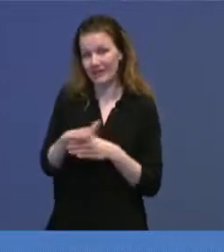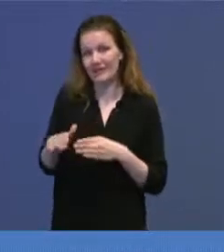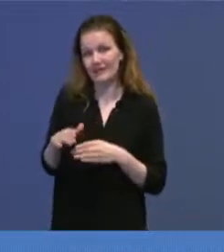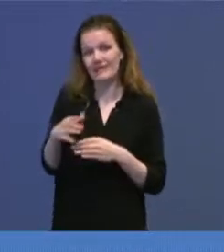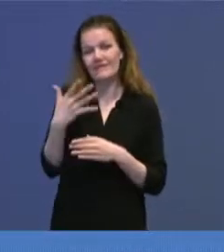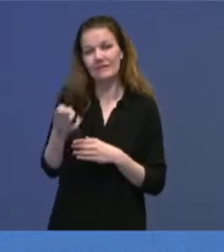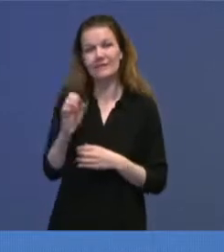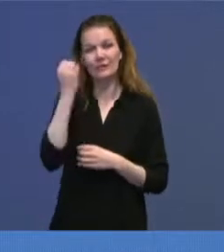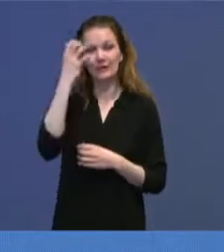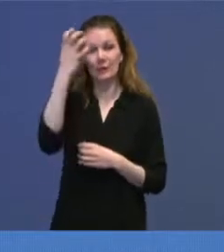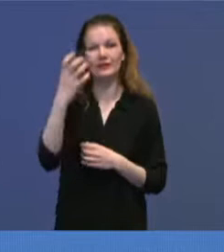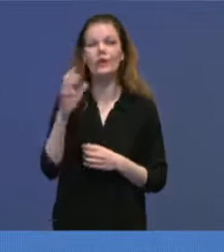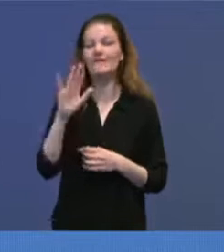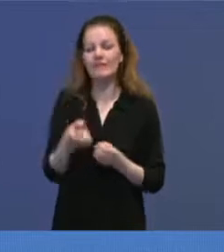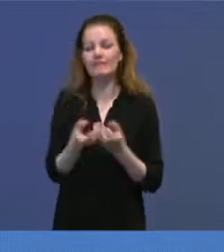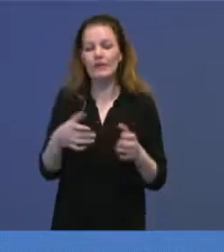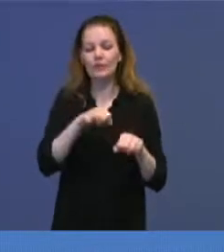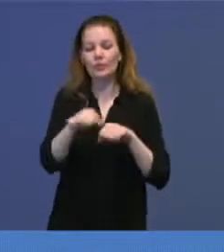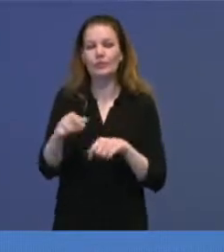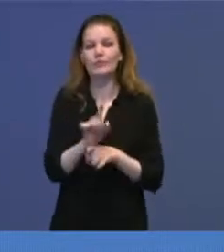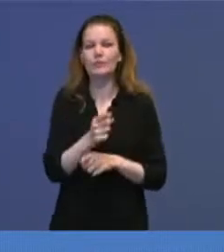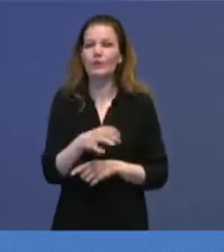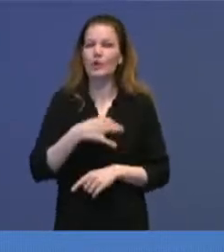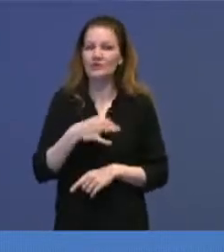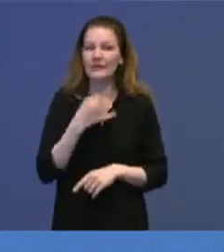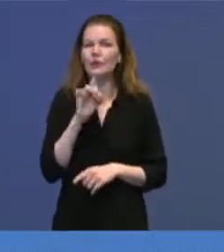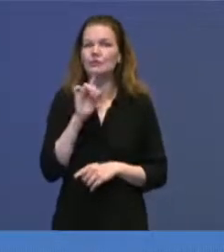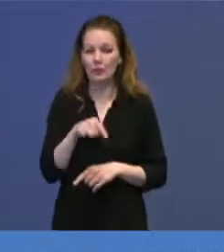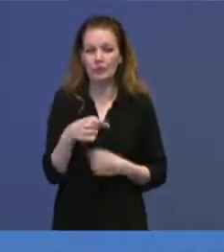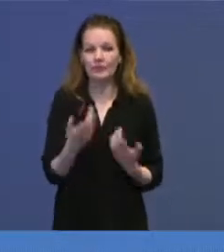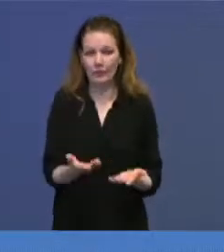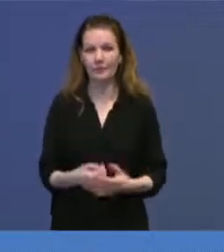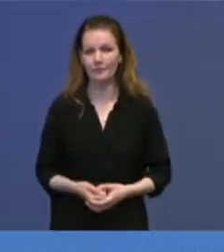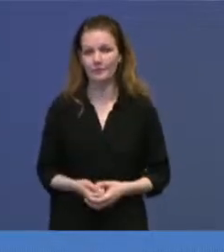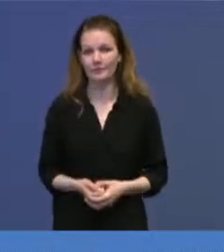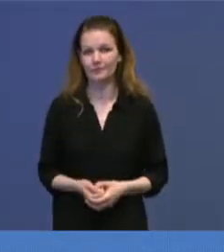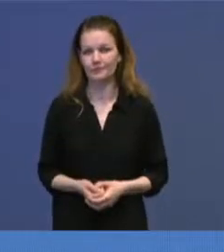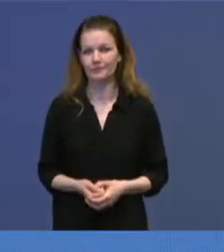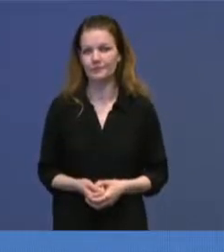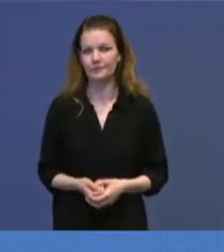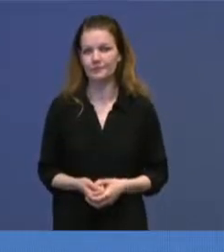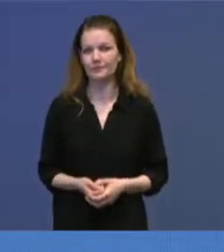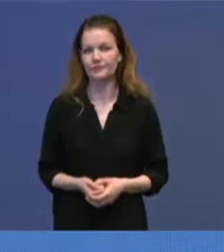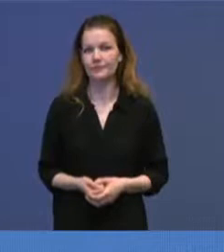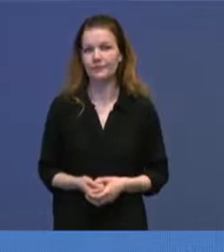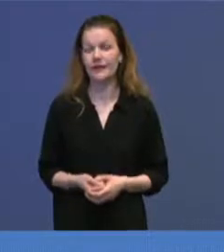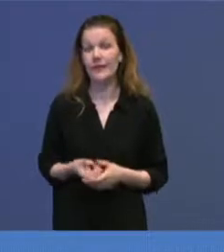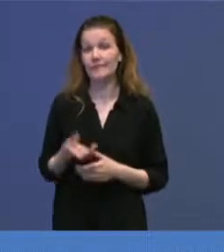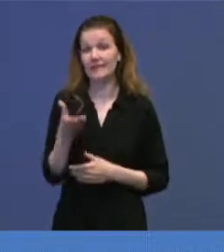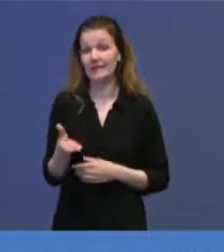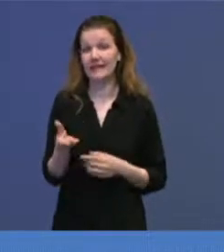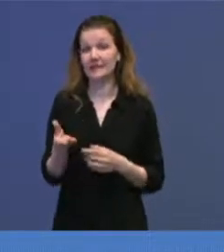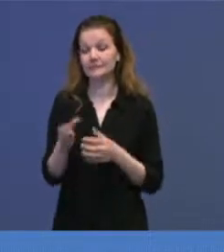millioner kroner til, og jeg vet at det er mange kommuner som har etterspurt dette. Vi øker også bevilgningen til